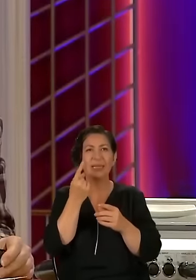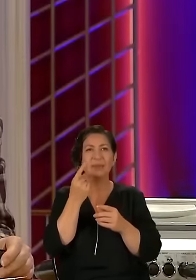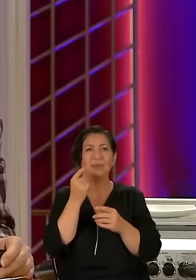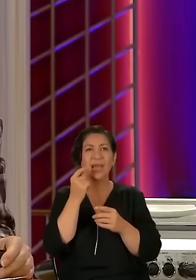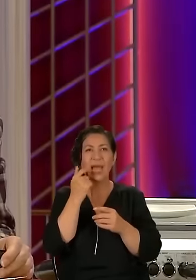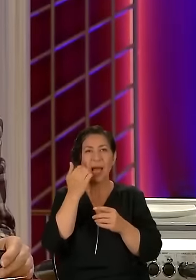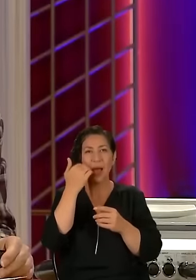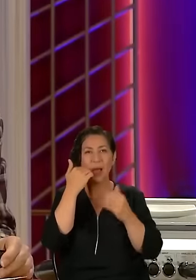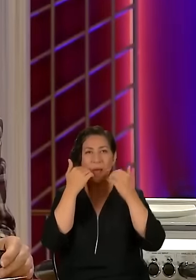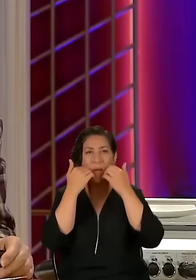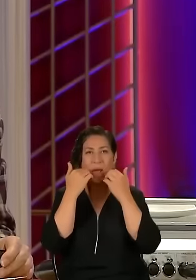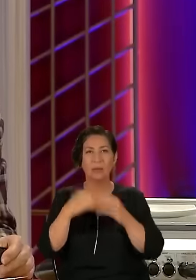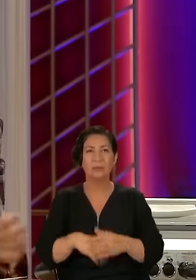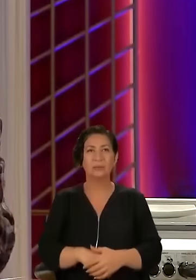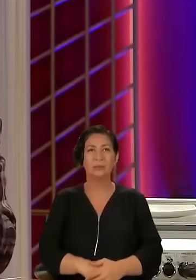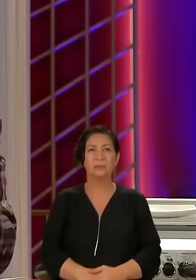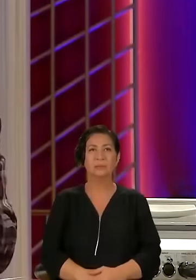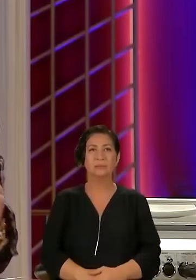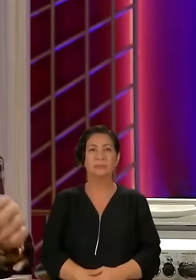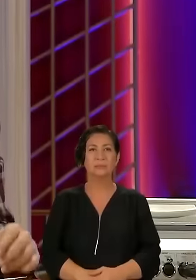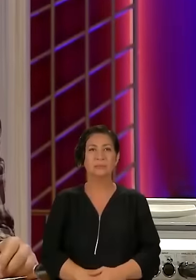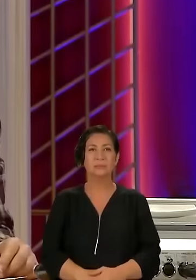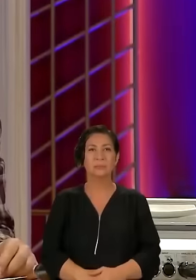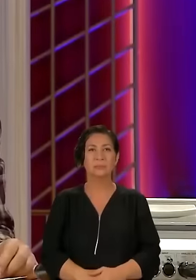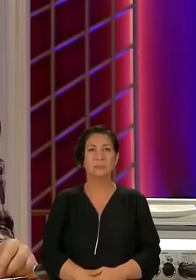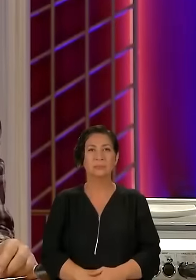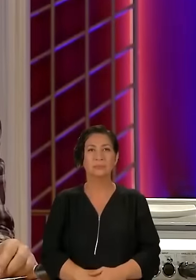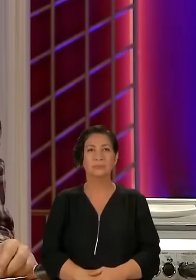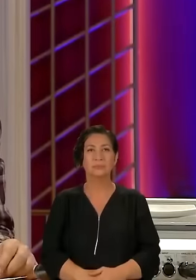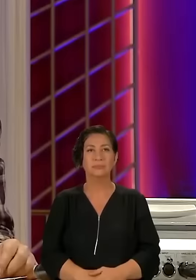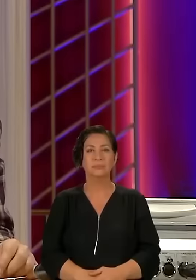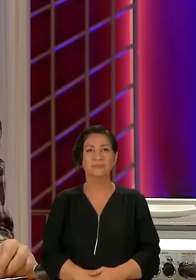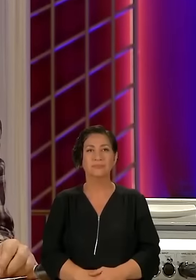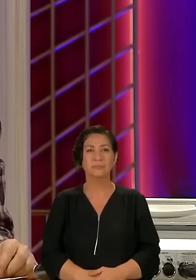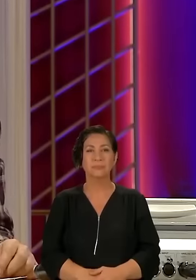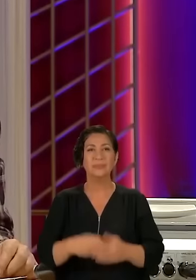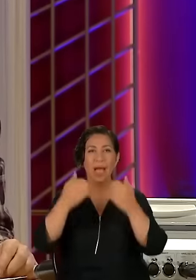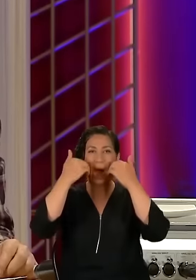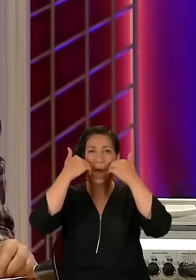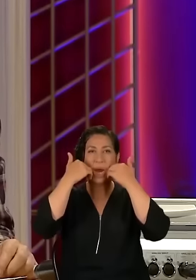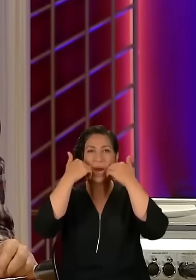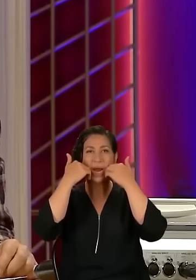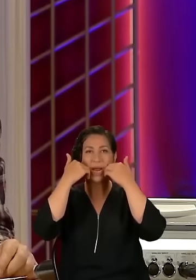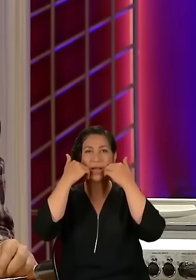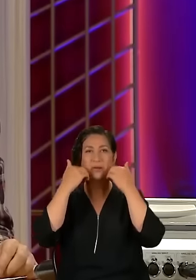böyle bunu yapıyor. Ondan sonra şöyle bunu da buraya tıkıyor.